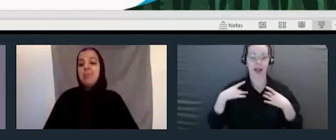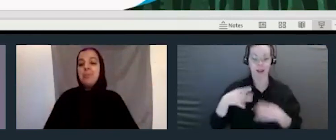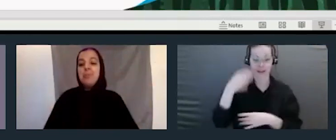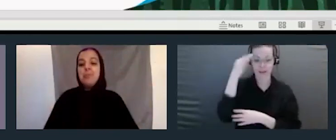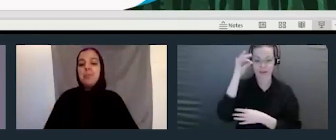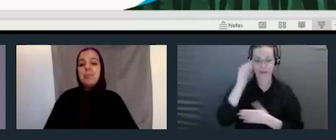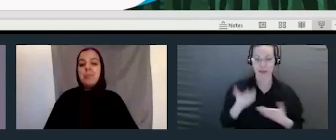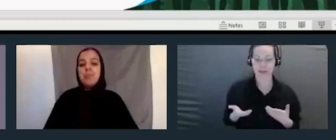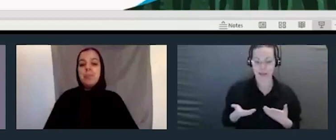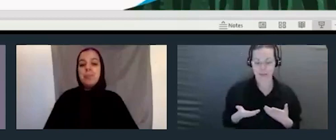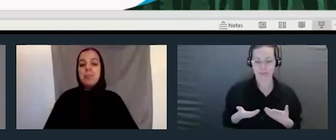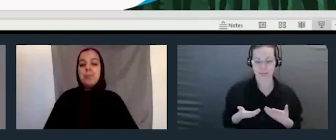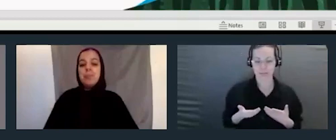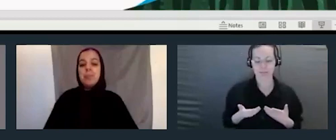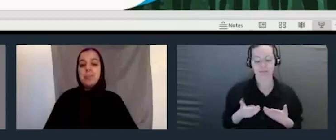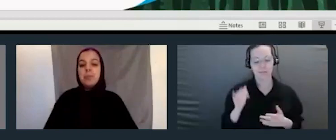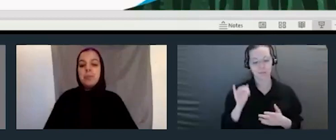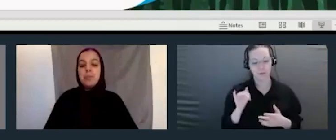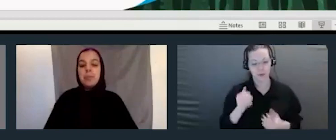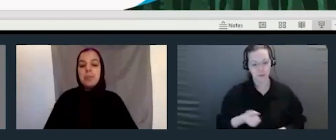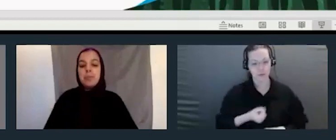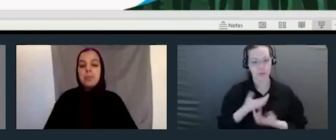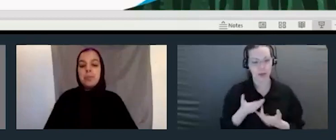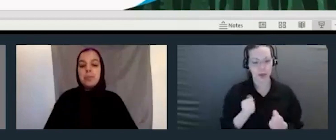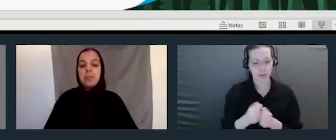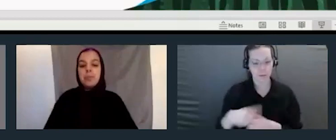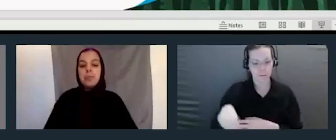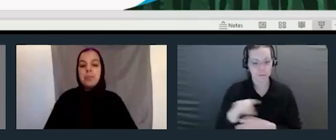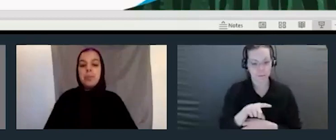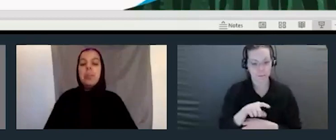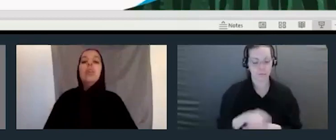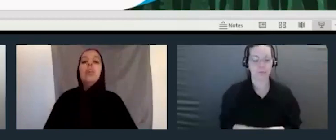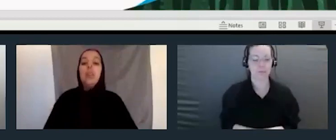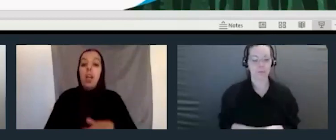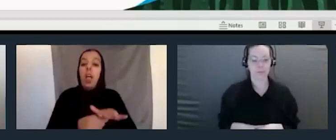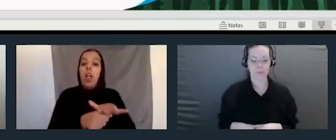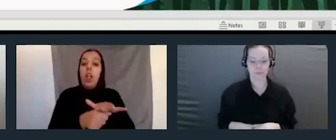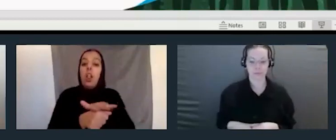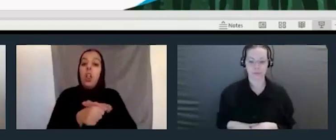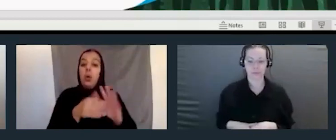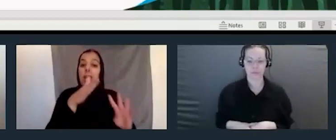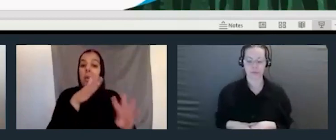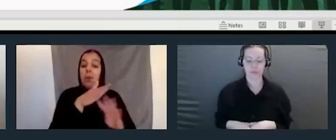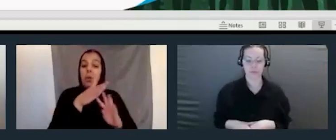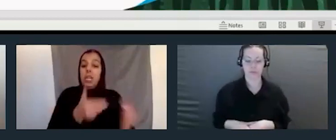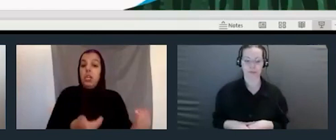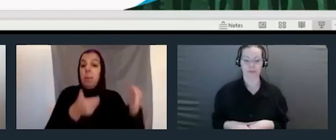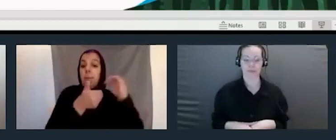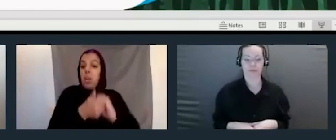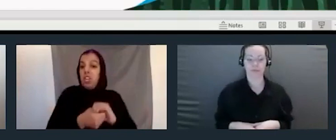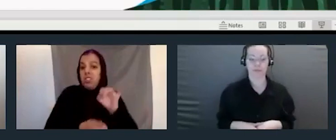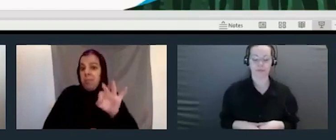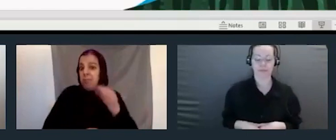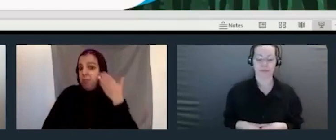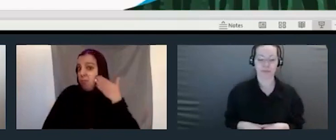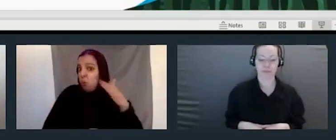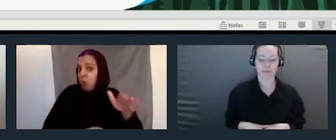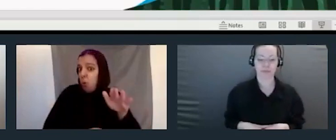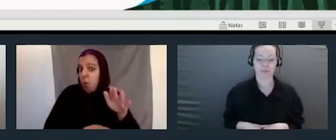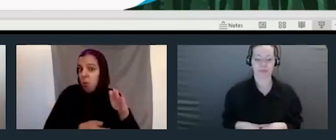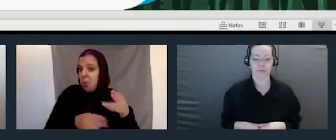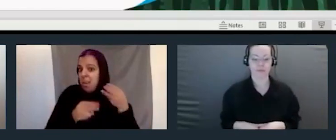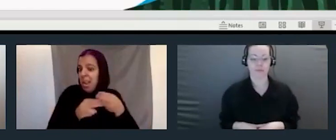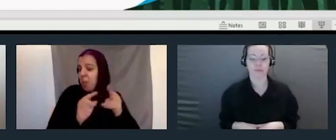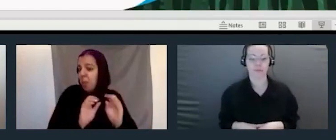Alors, en parlant du partenariat local en matière d'immigration, pour ceux et celles qui ne la connaissent pas, c'est au